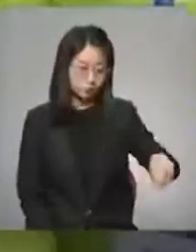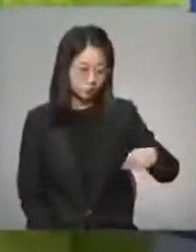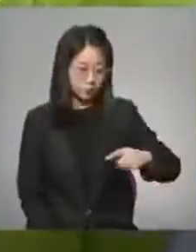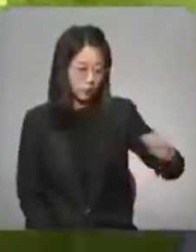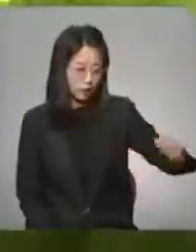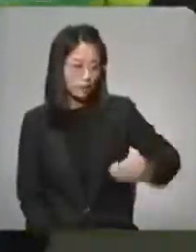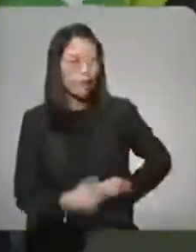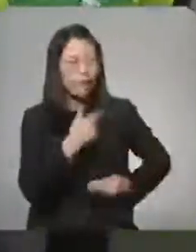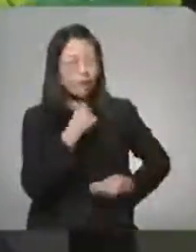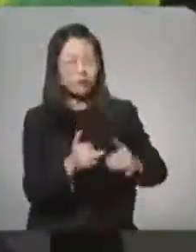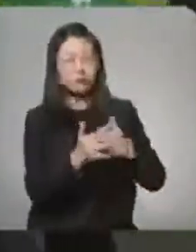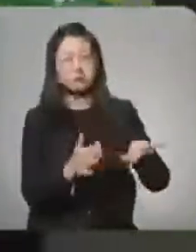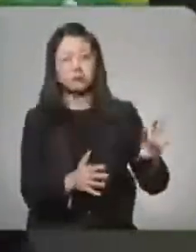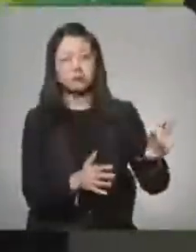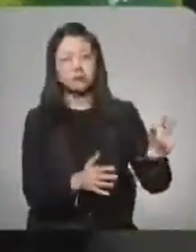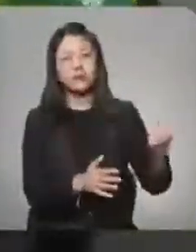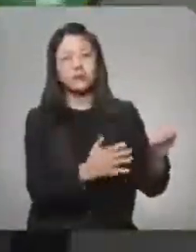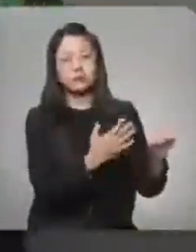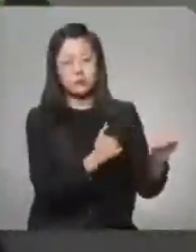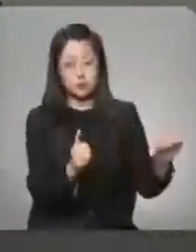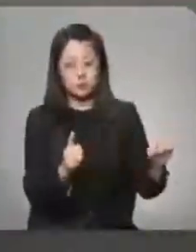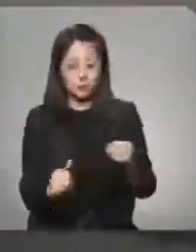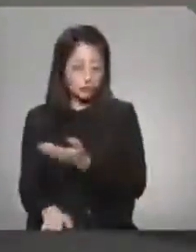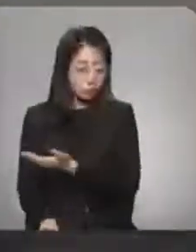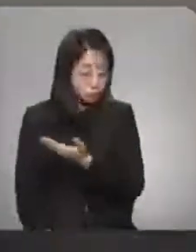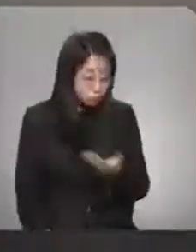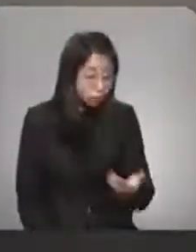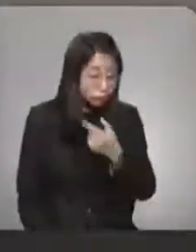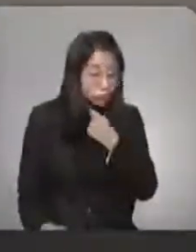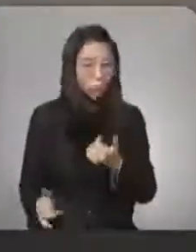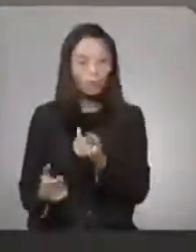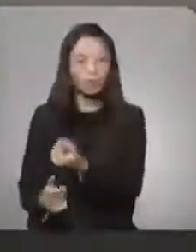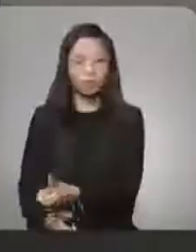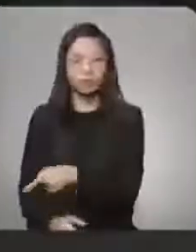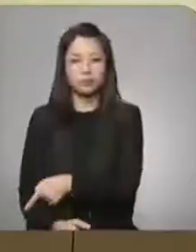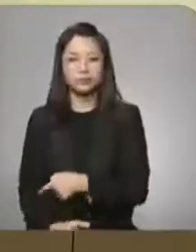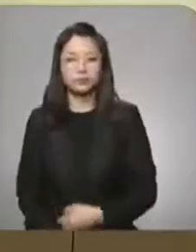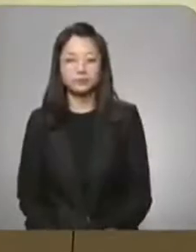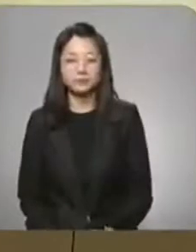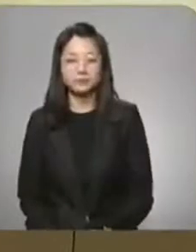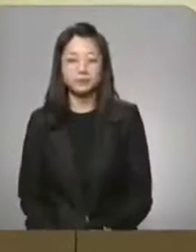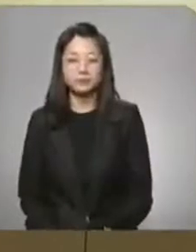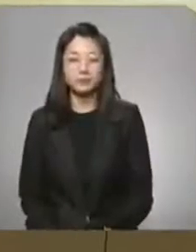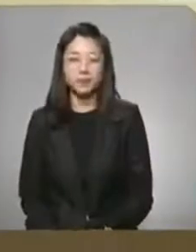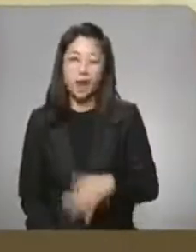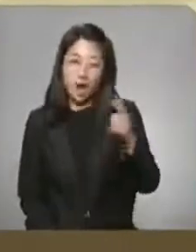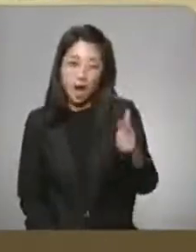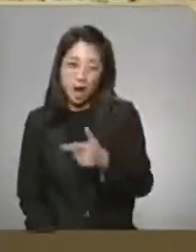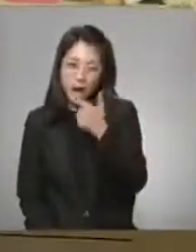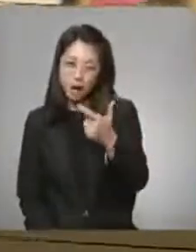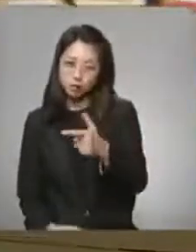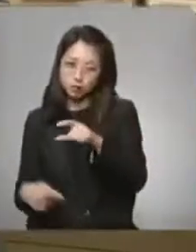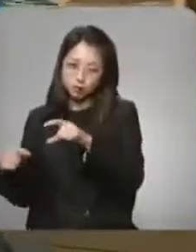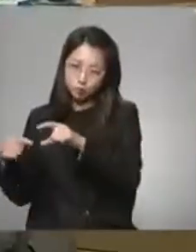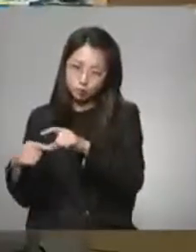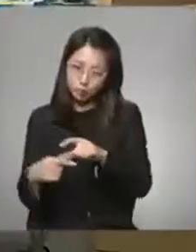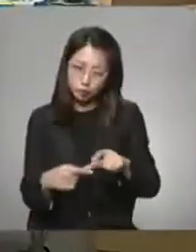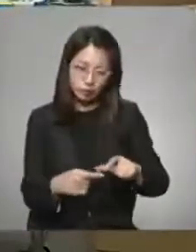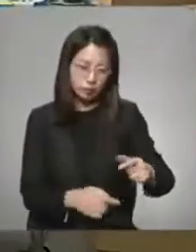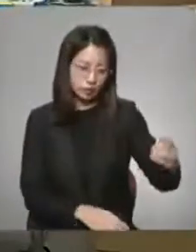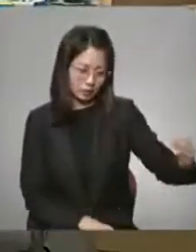비교하면 장기를 기증하는 경우는 턱없이 부족합니다 하루 평균 약 7명의 환자가